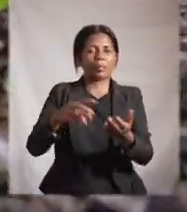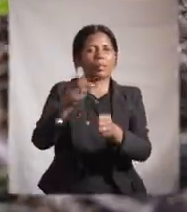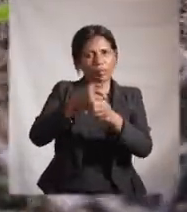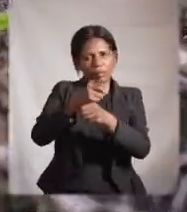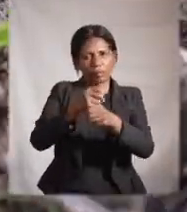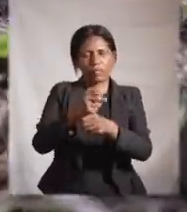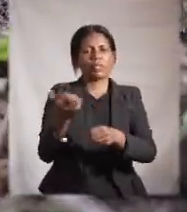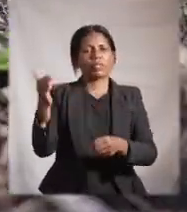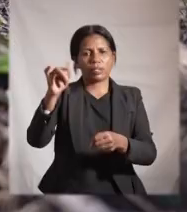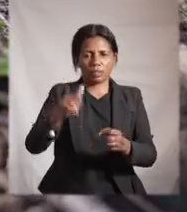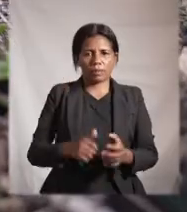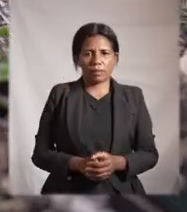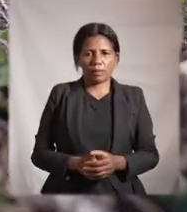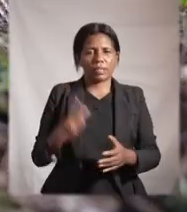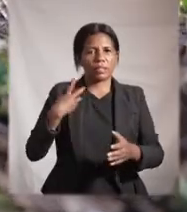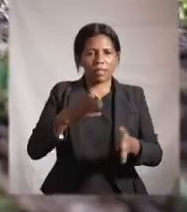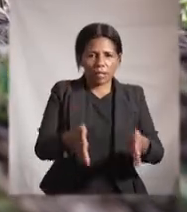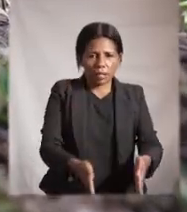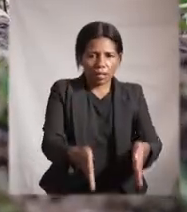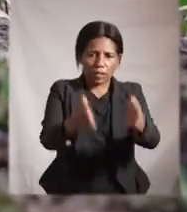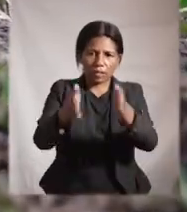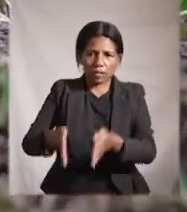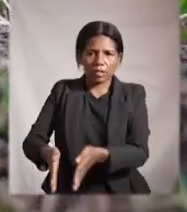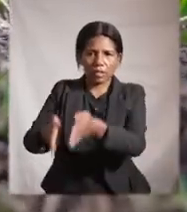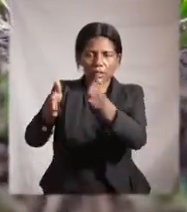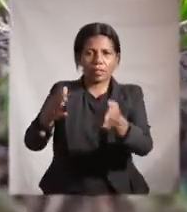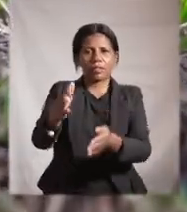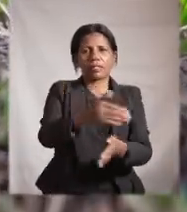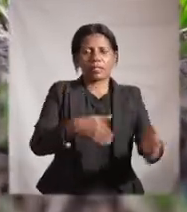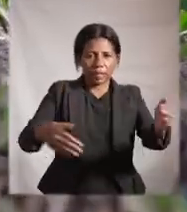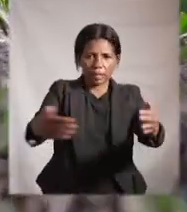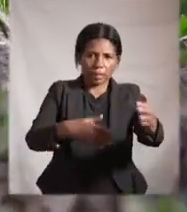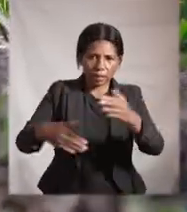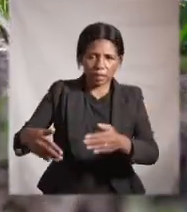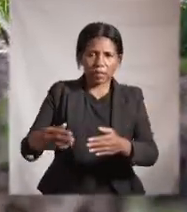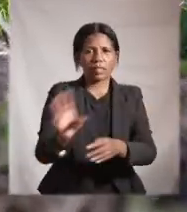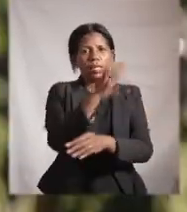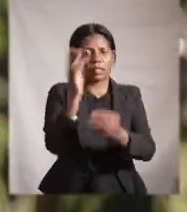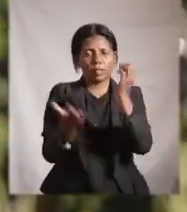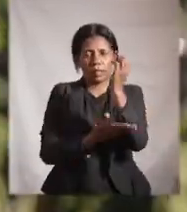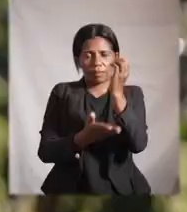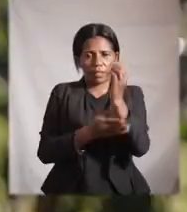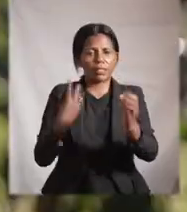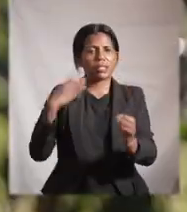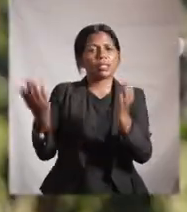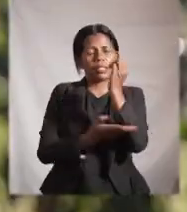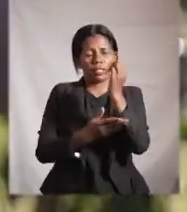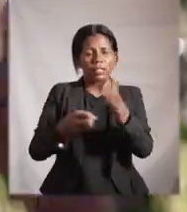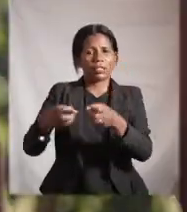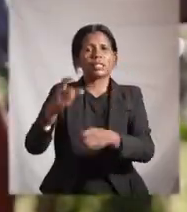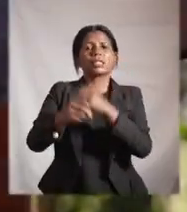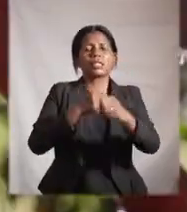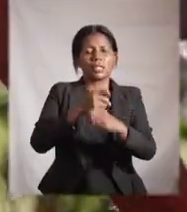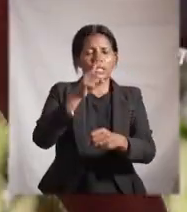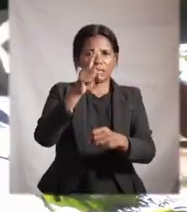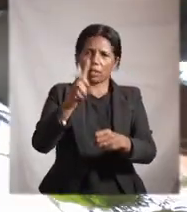sira. Halo prasadera hansa kanta dero herak ni tabel la par ita dasa. Kar kita tisi mi tahu si kela tina ni de karua ho